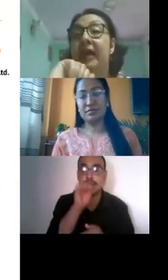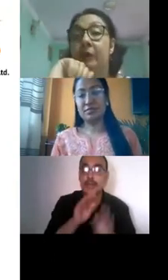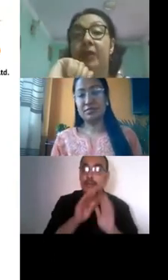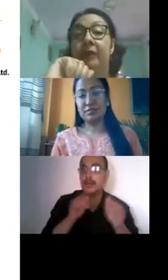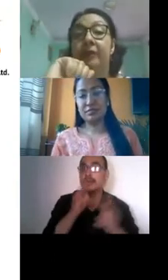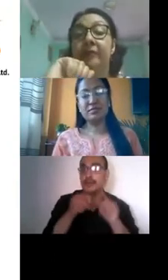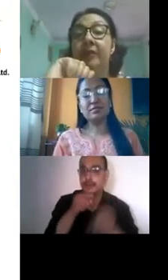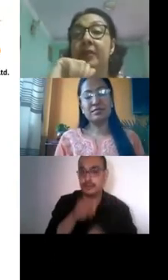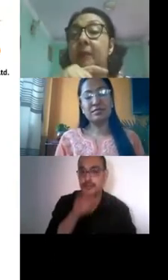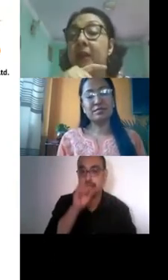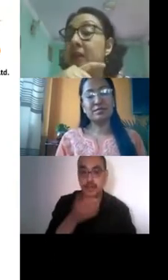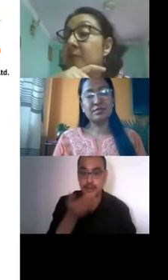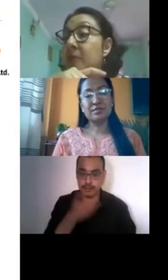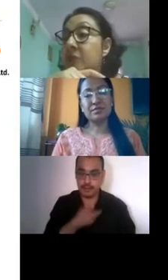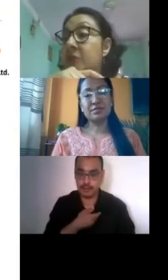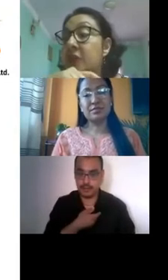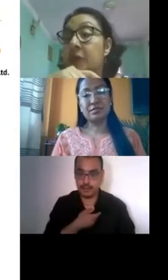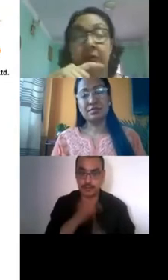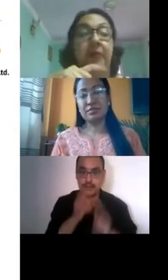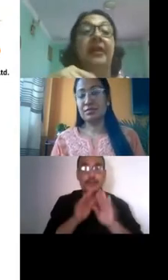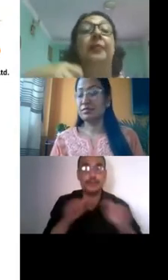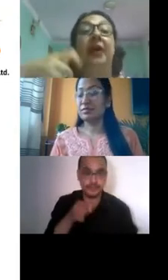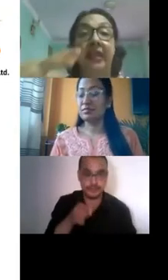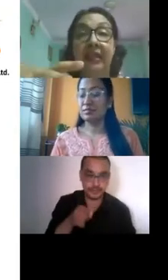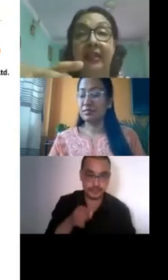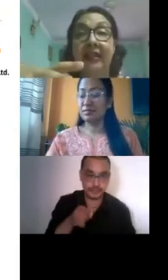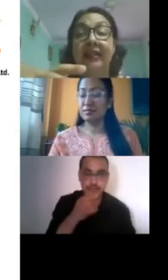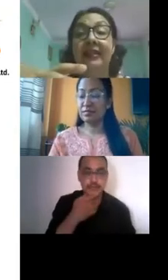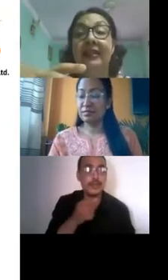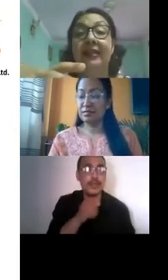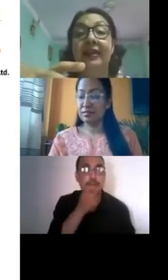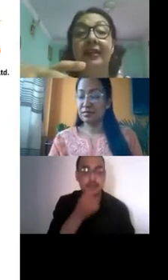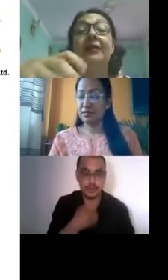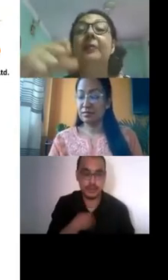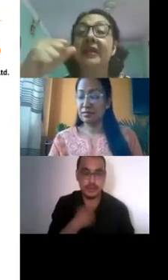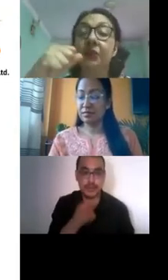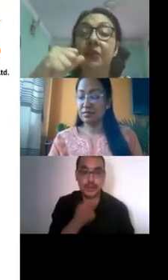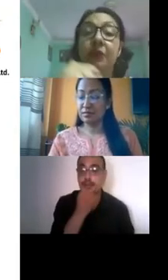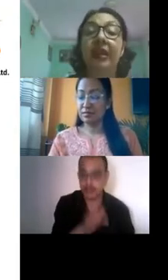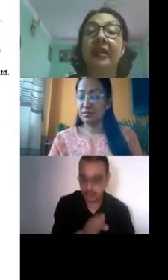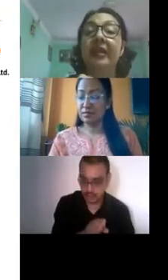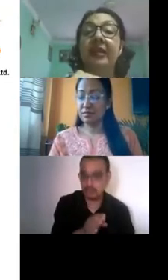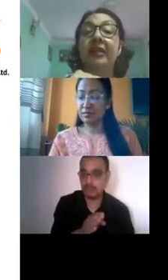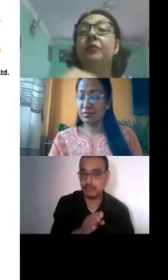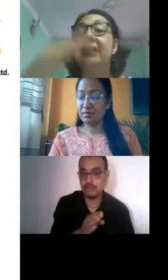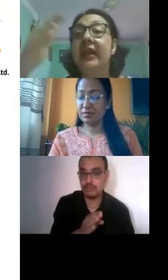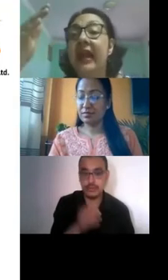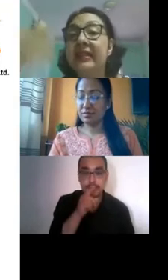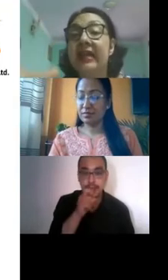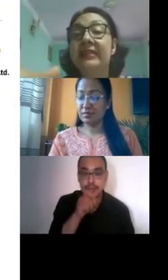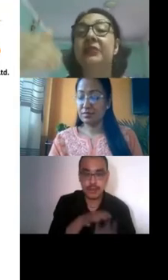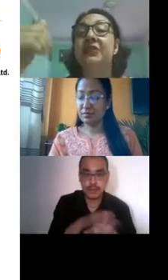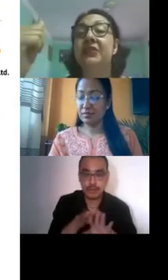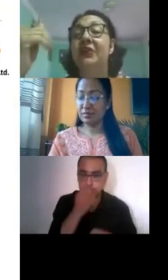भन्ने अर्को कुरा हो ल भन भन तिम्रो पासवर्ड के हो भनेर भन्ने होइन पासवर्डहरू हेर्ने उसले